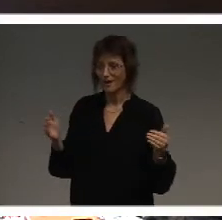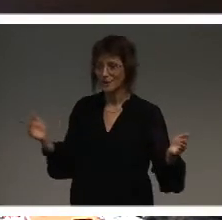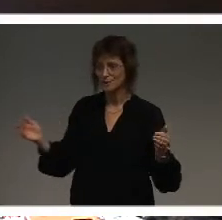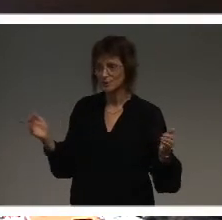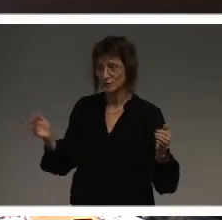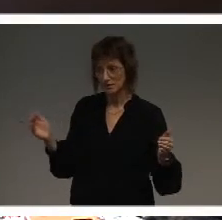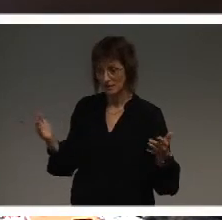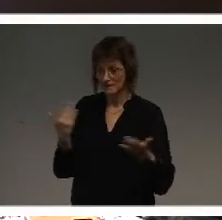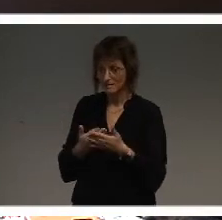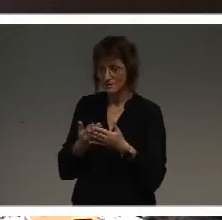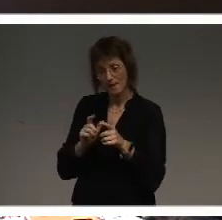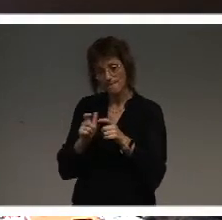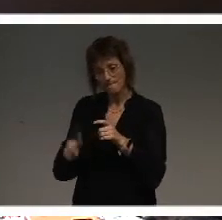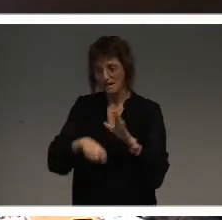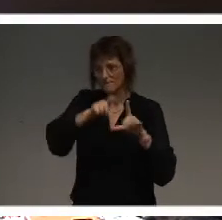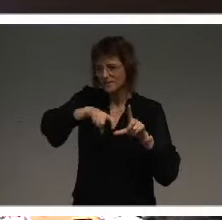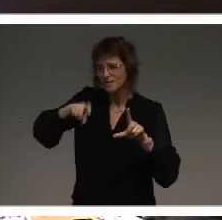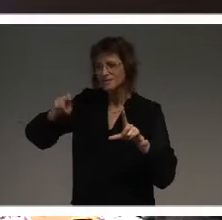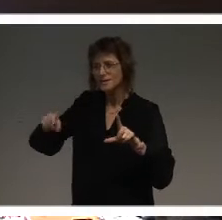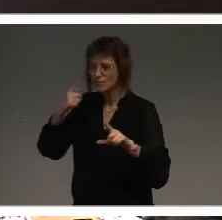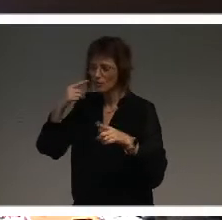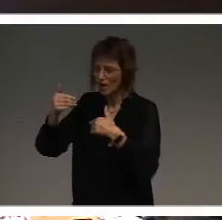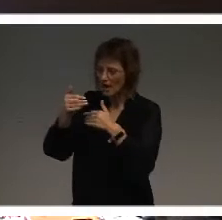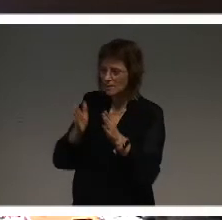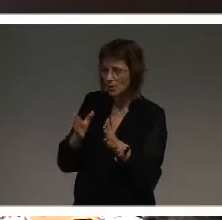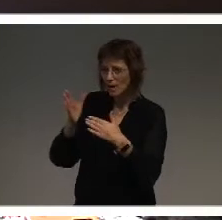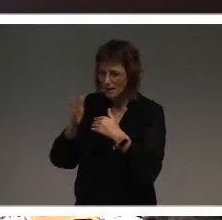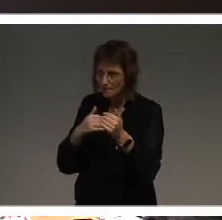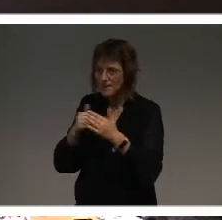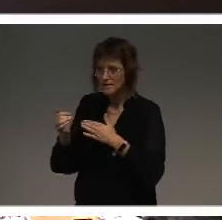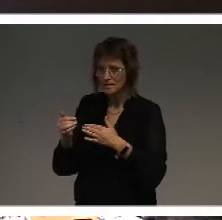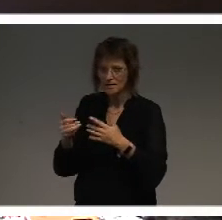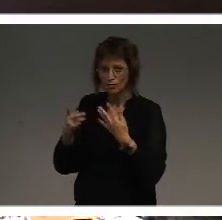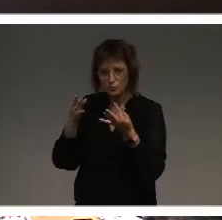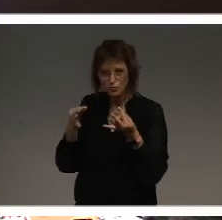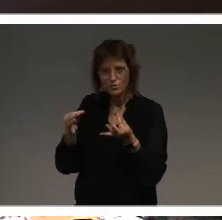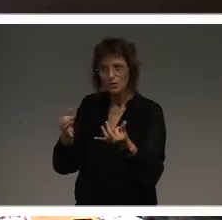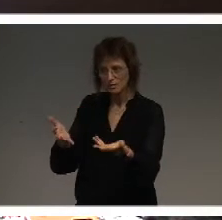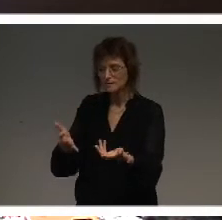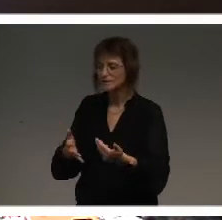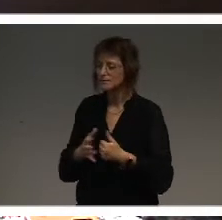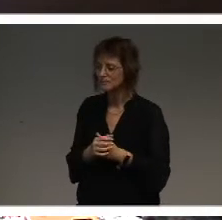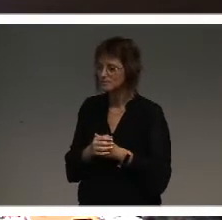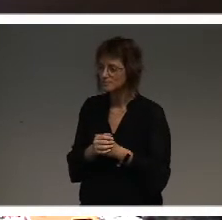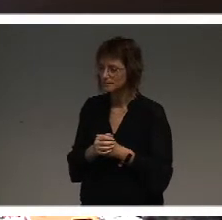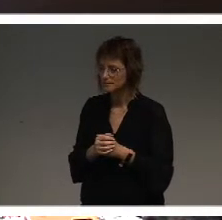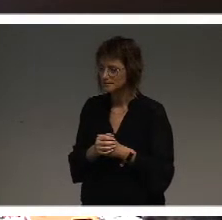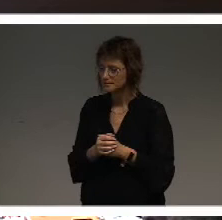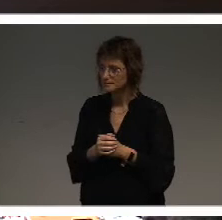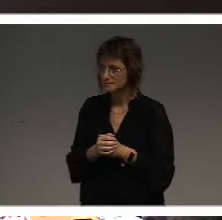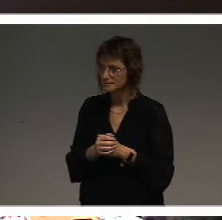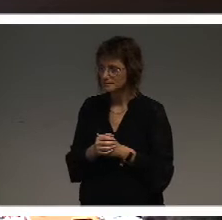ces traitements statistiques nous permettant d'identifier des catégories, des groupes homogènes de